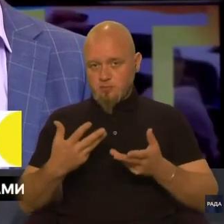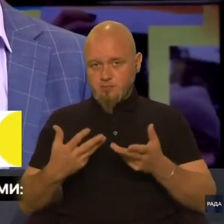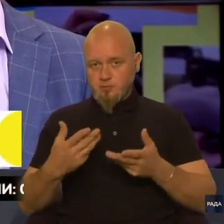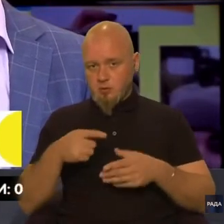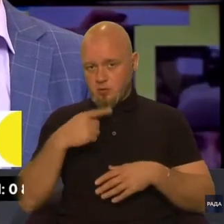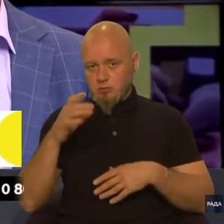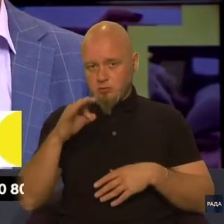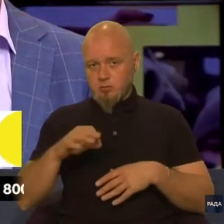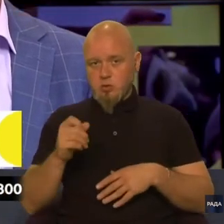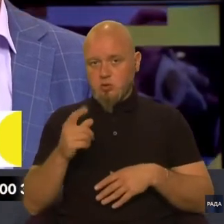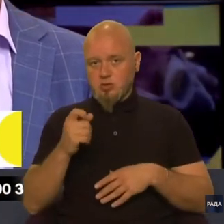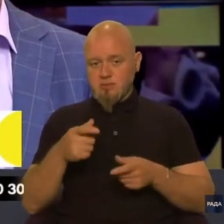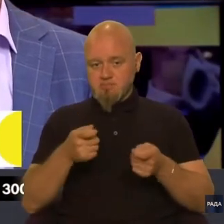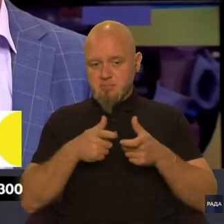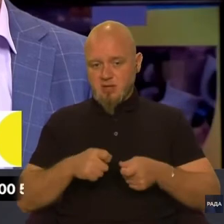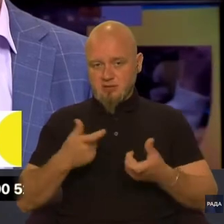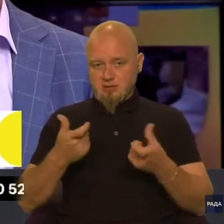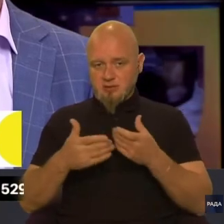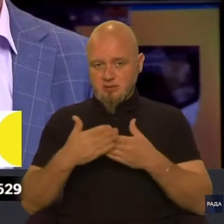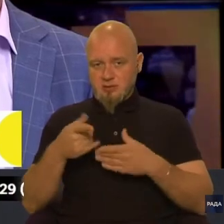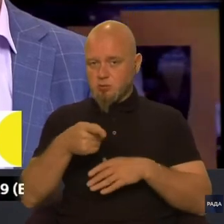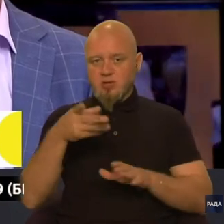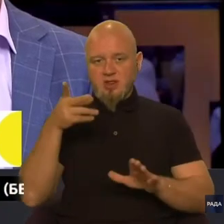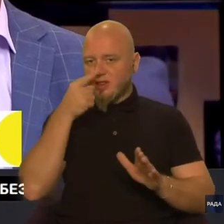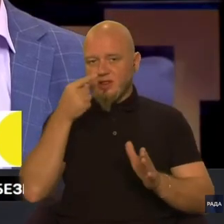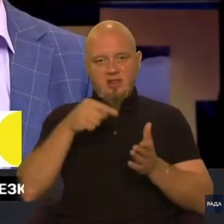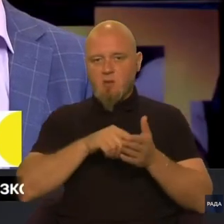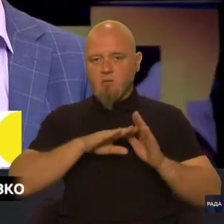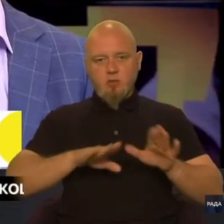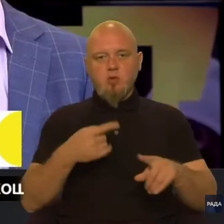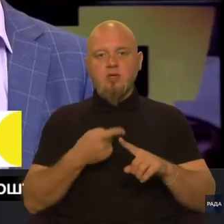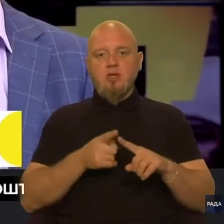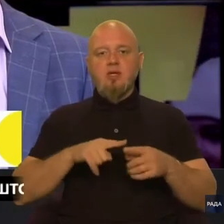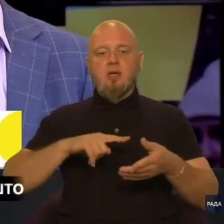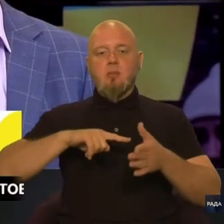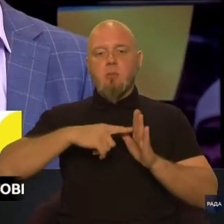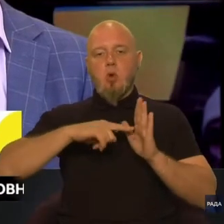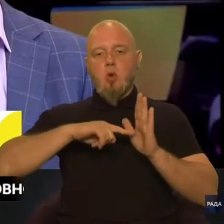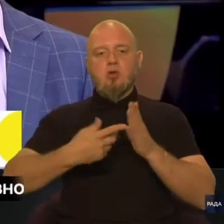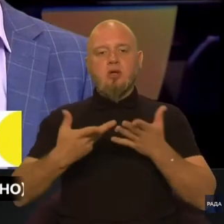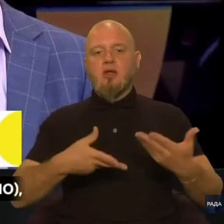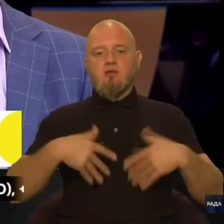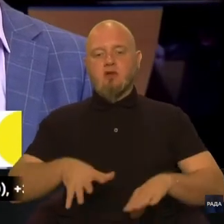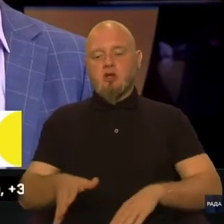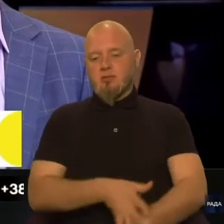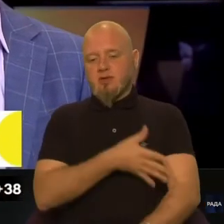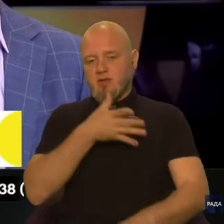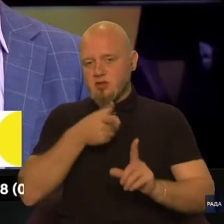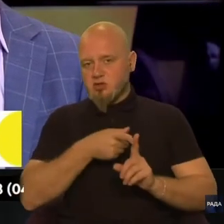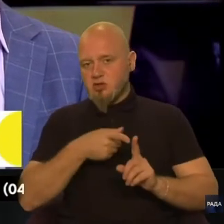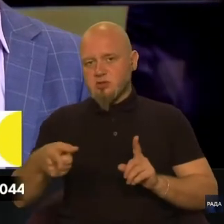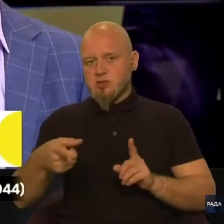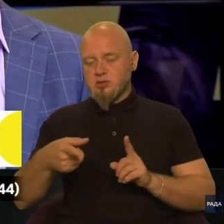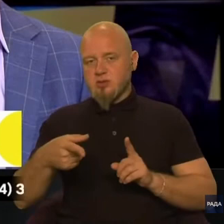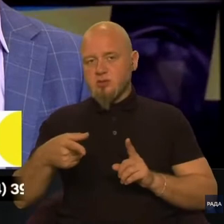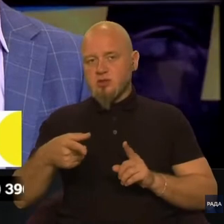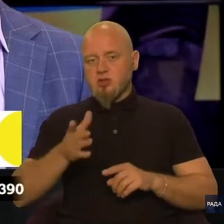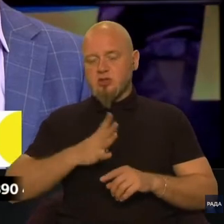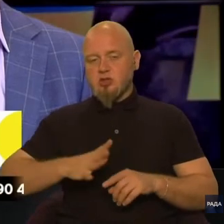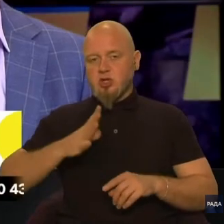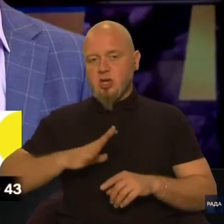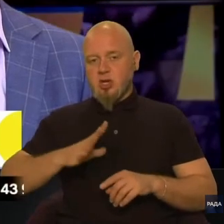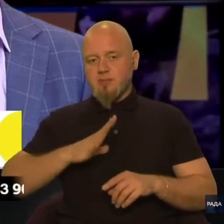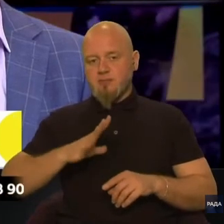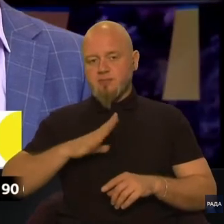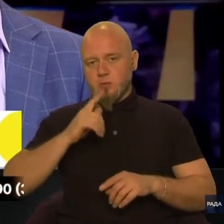говорити про 11-й пакет санкцій туди не ввійдуть ті положення які вже тривалий час чекає